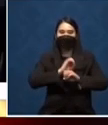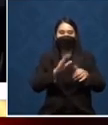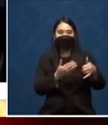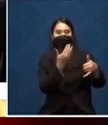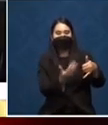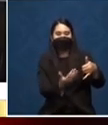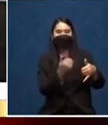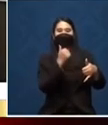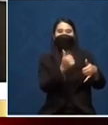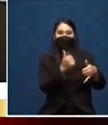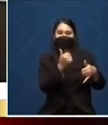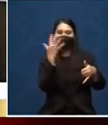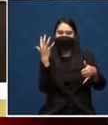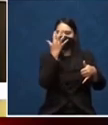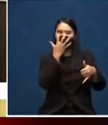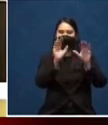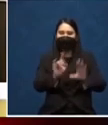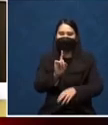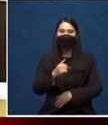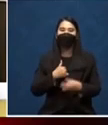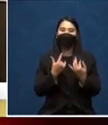นดีที่ใส่หน้ากากว่าเป็นอย่างไร